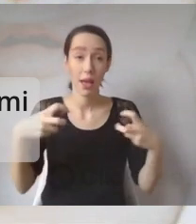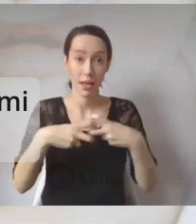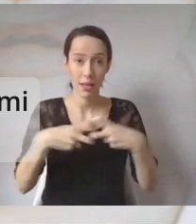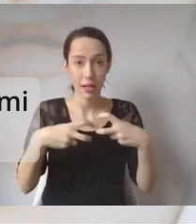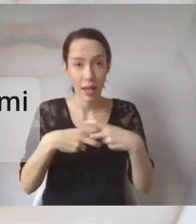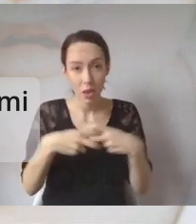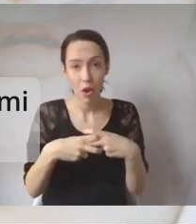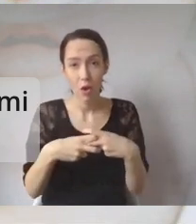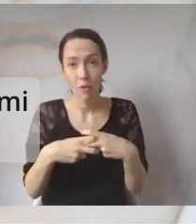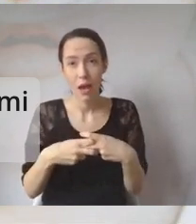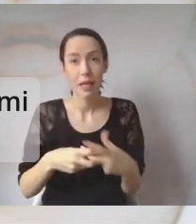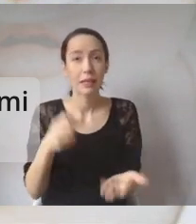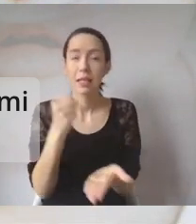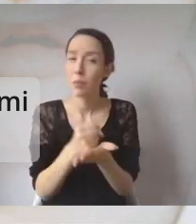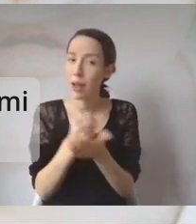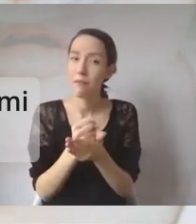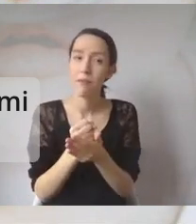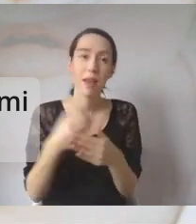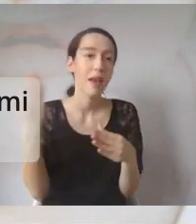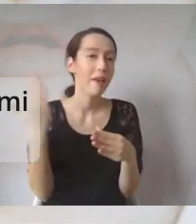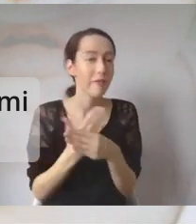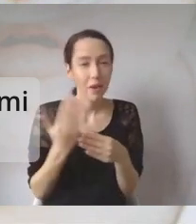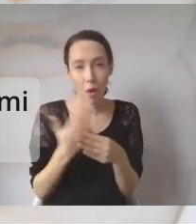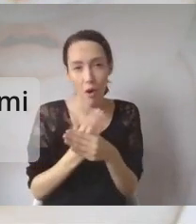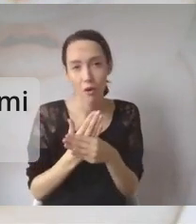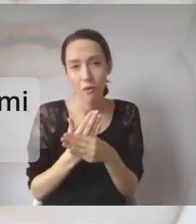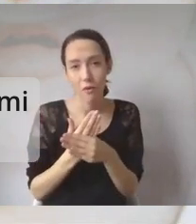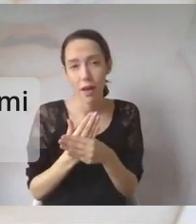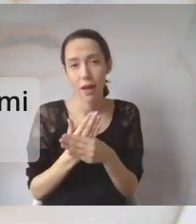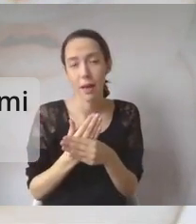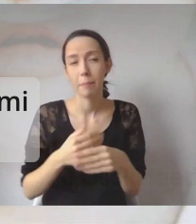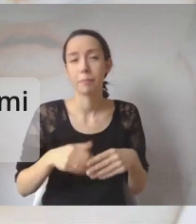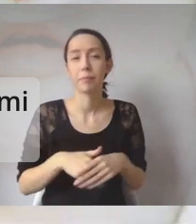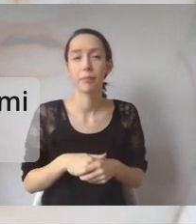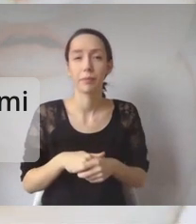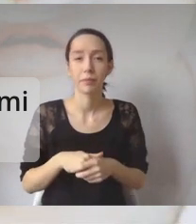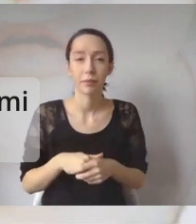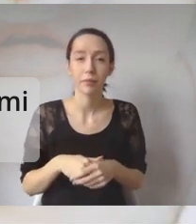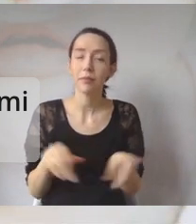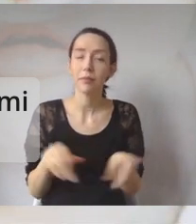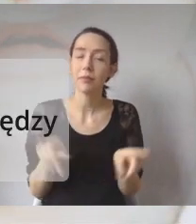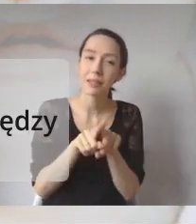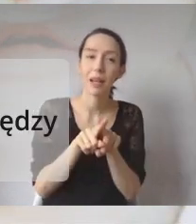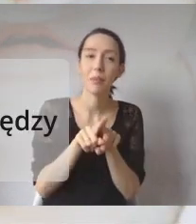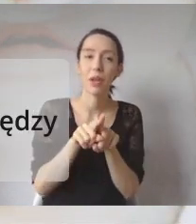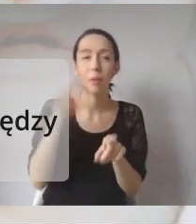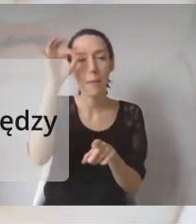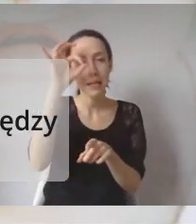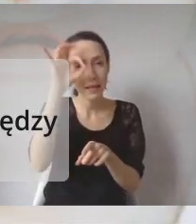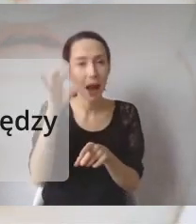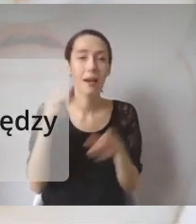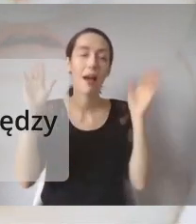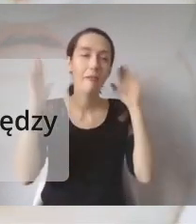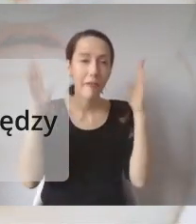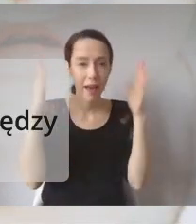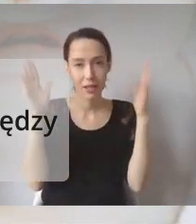tak jak mamy Instagrama i Facebooka, które są innymi medium społecznościowymi. Tak, LinkedIn